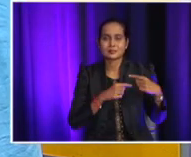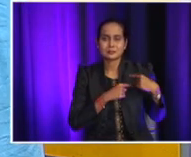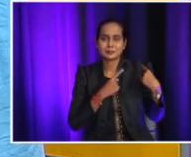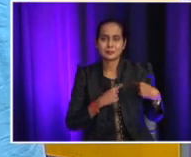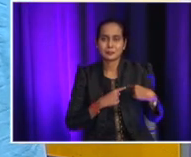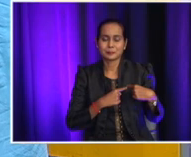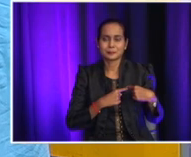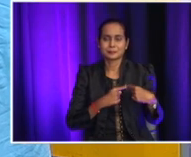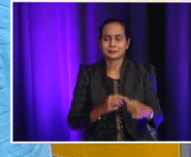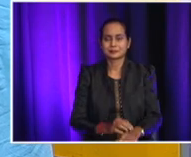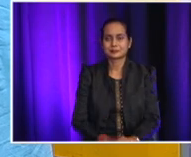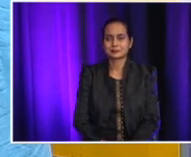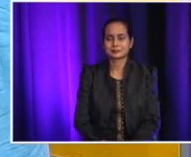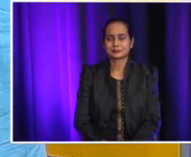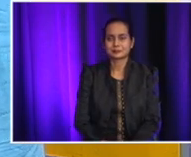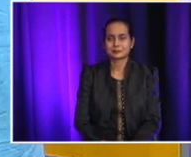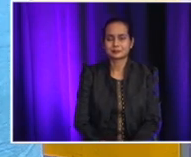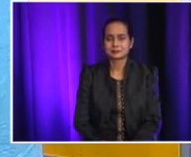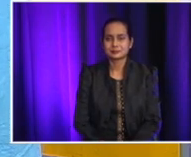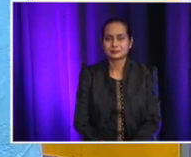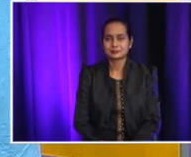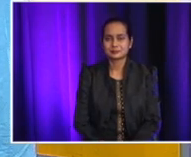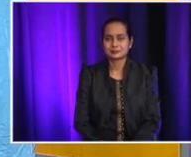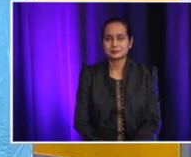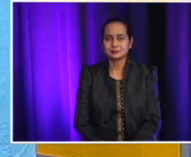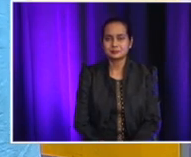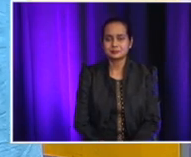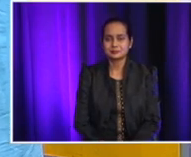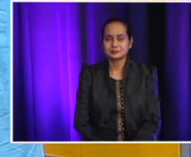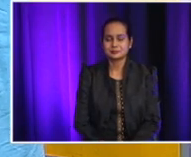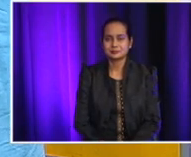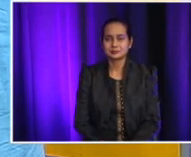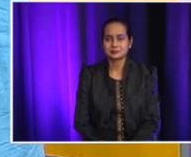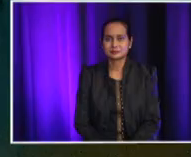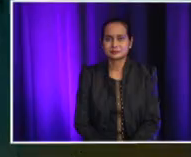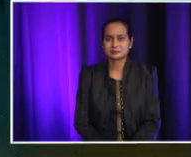Hayati apa yang terkandung dalam bahan bacaan tersebut